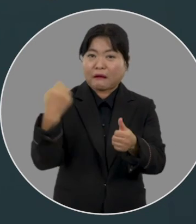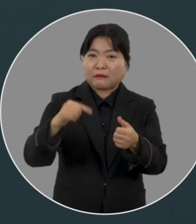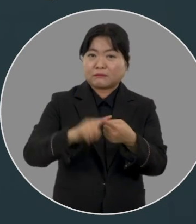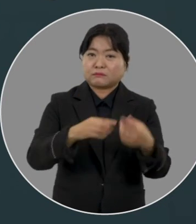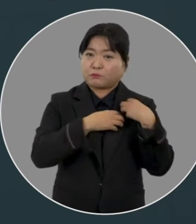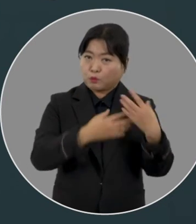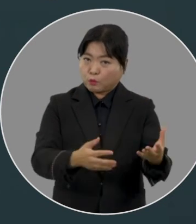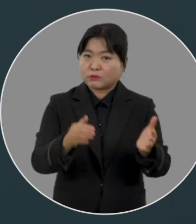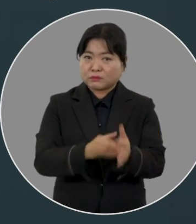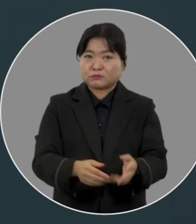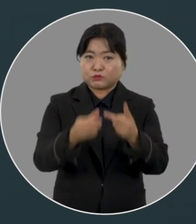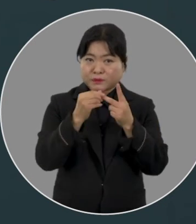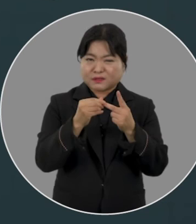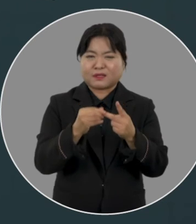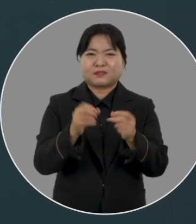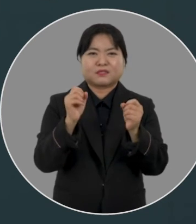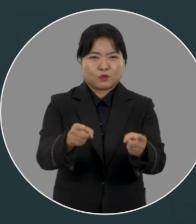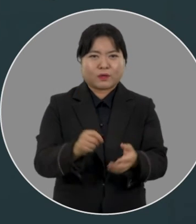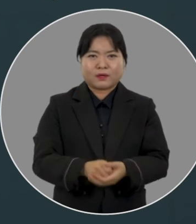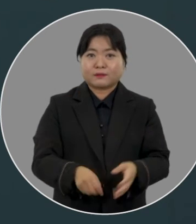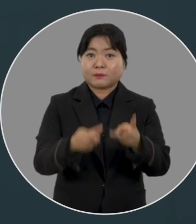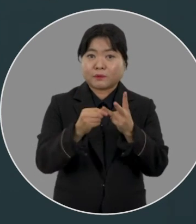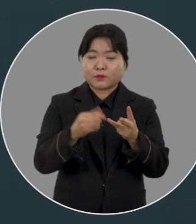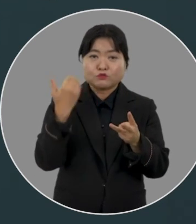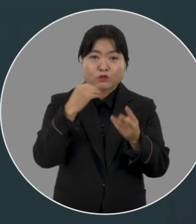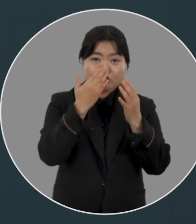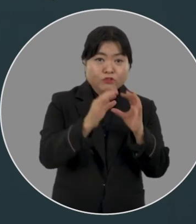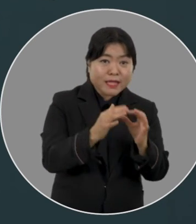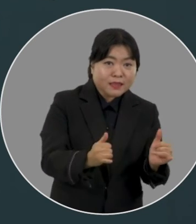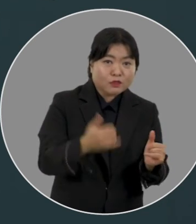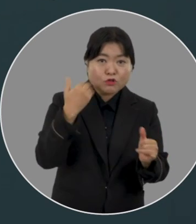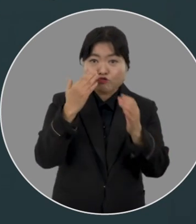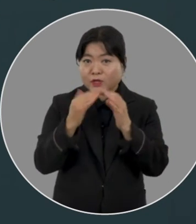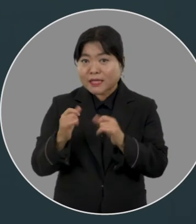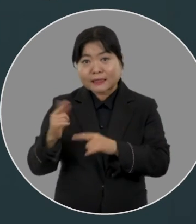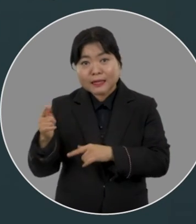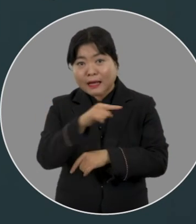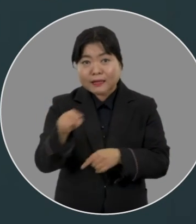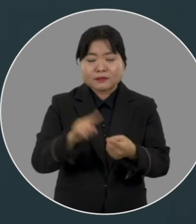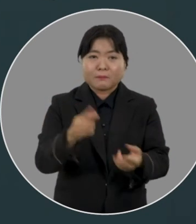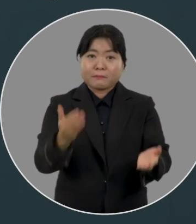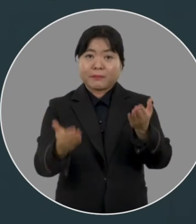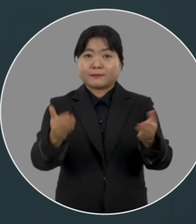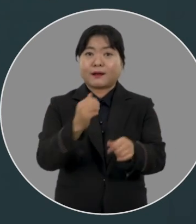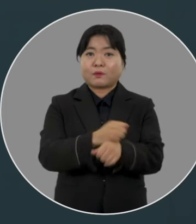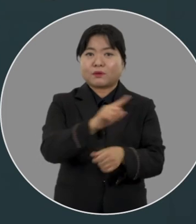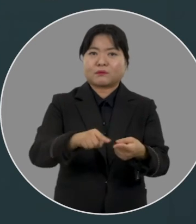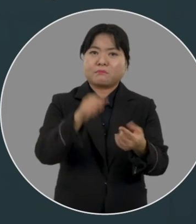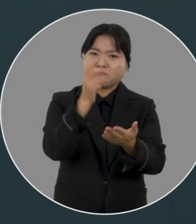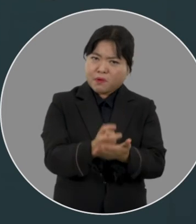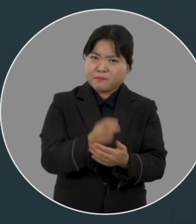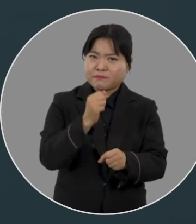번째 찬스였고요. 누가 유대인인가 누가 비유대인인가를 판별을 하고 이걸